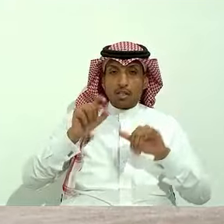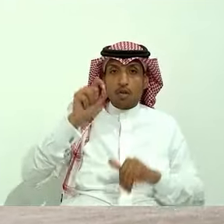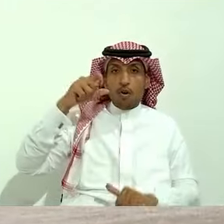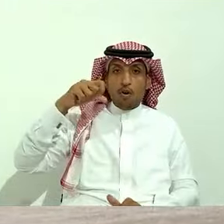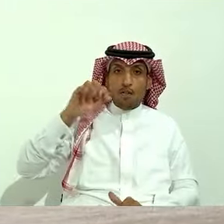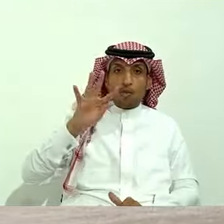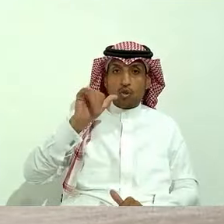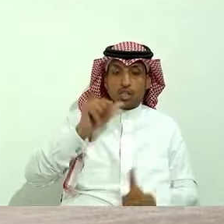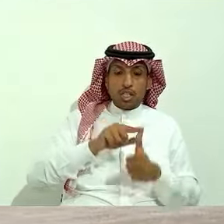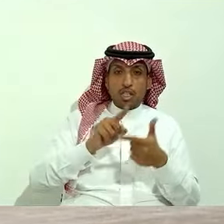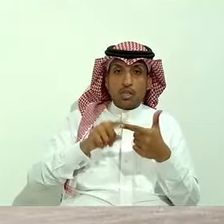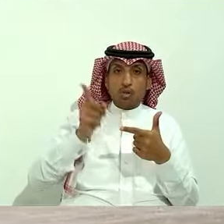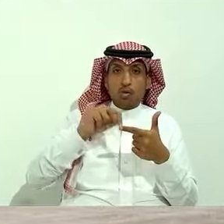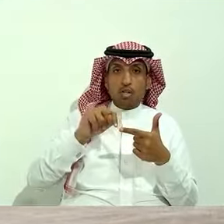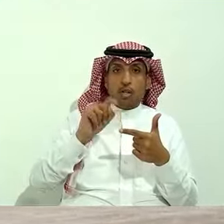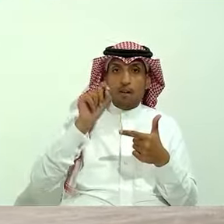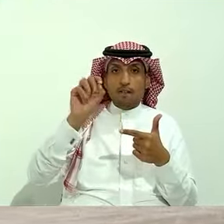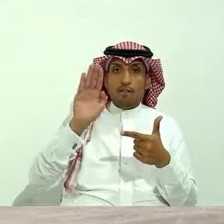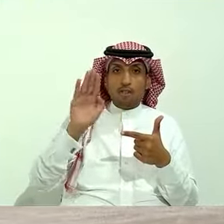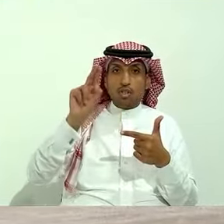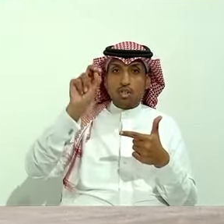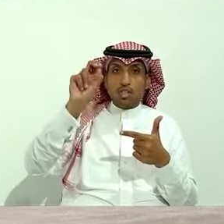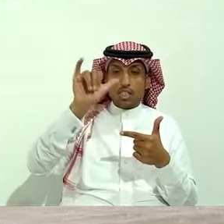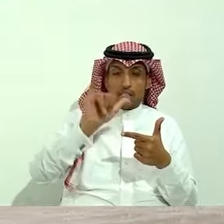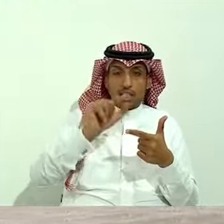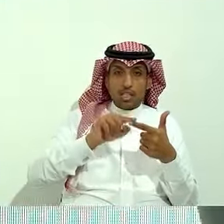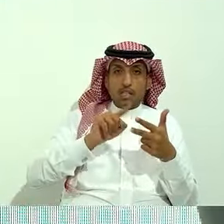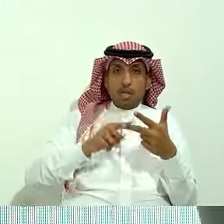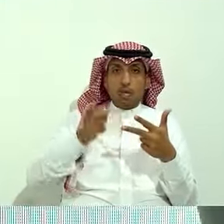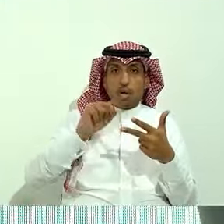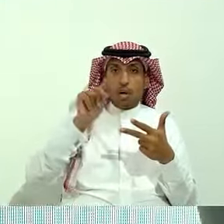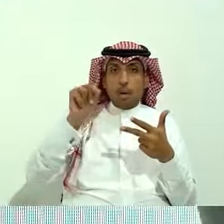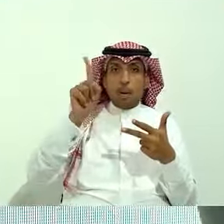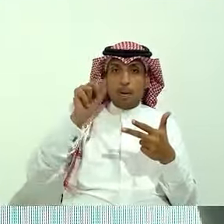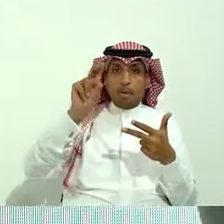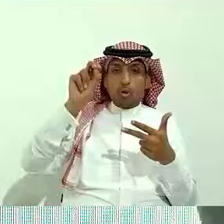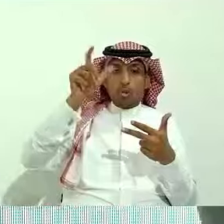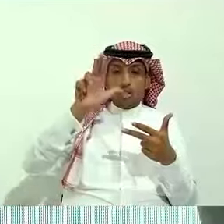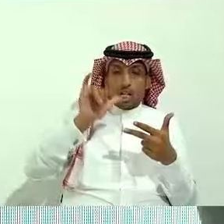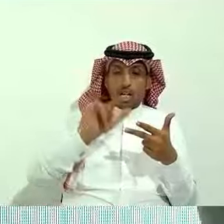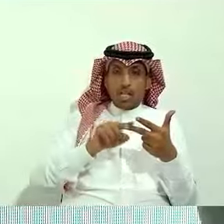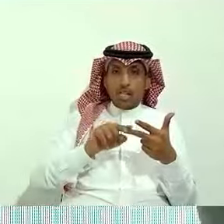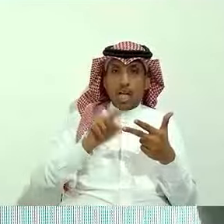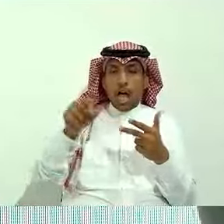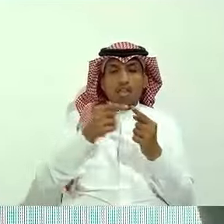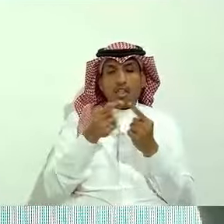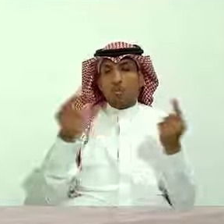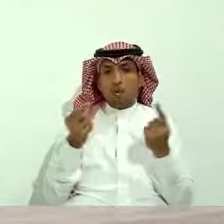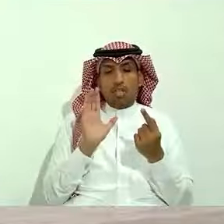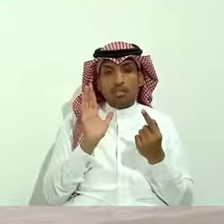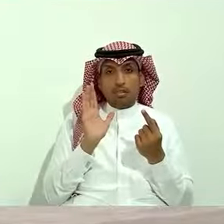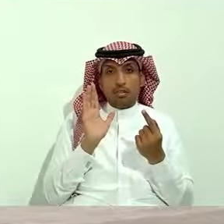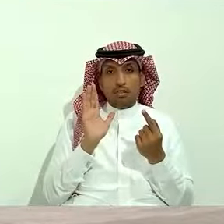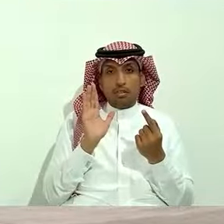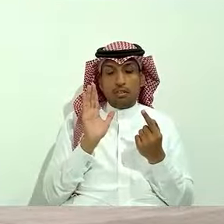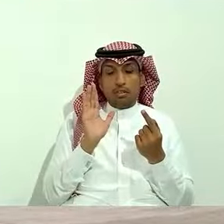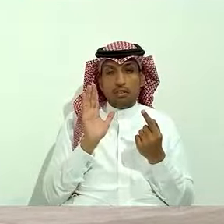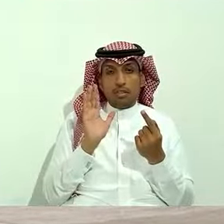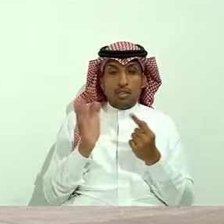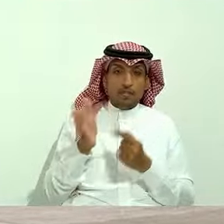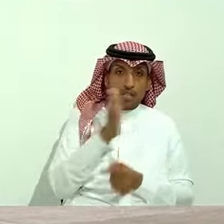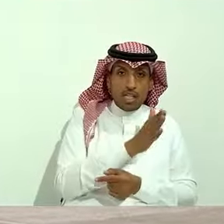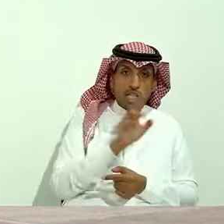والفستقي والبرتقالي. في عدة أشكال من توزيع التفت، هذا نموذج، فيه